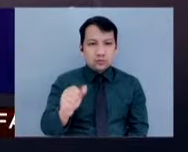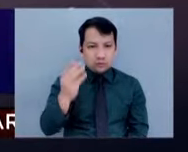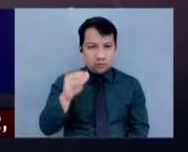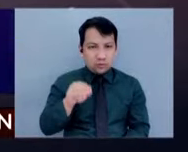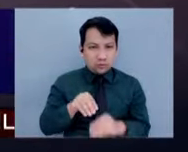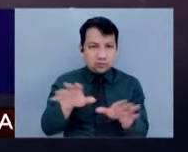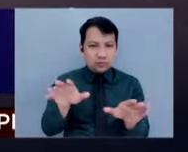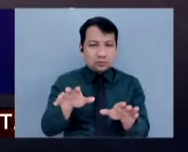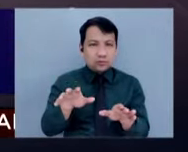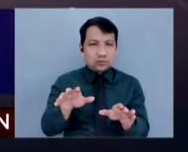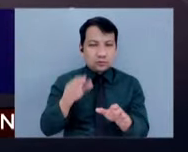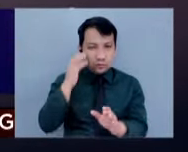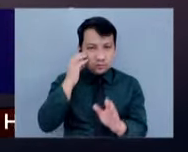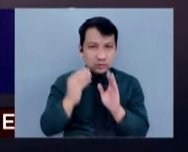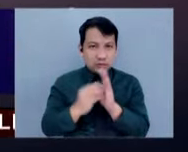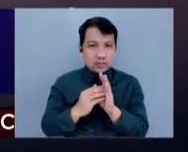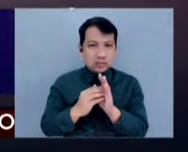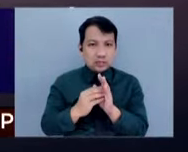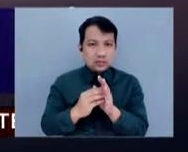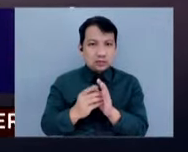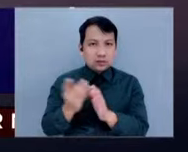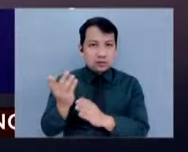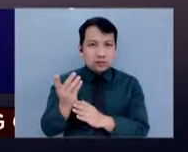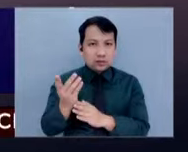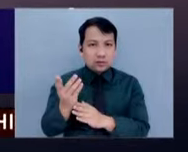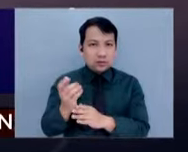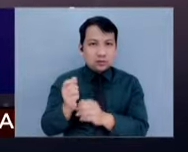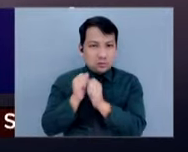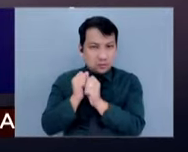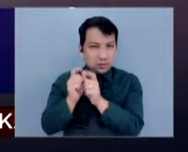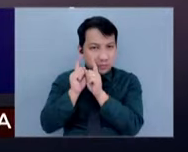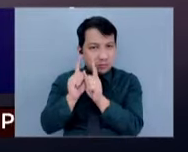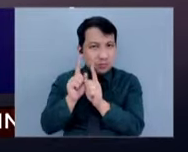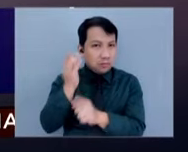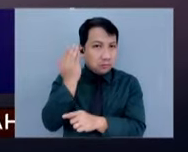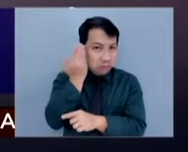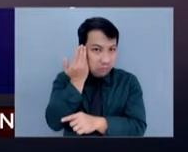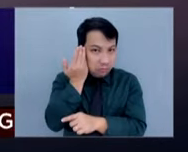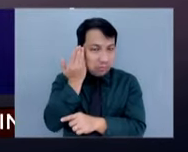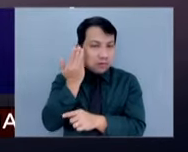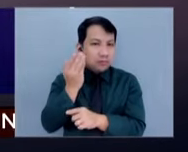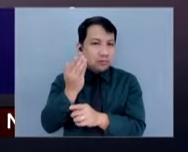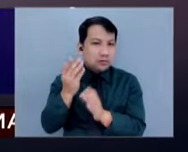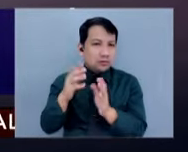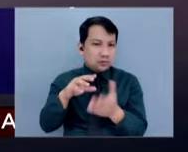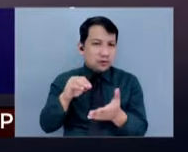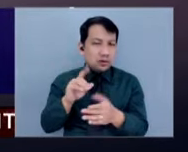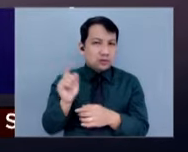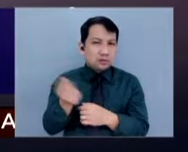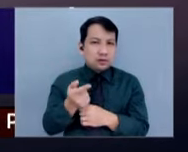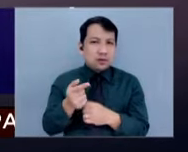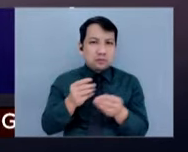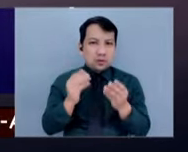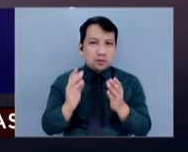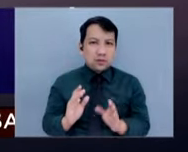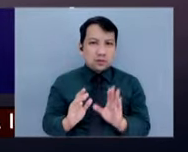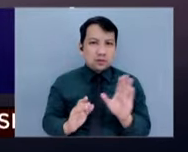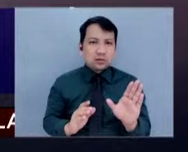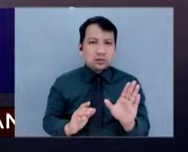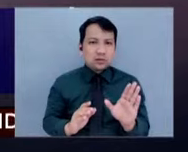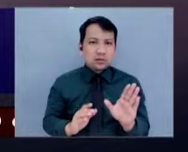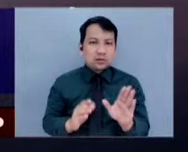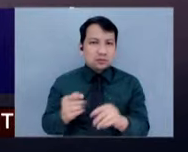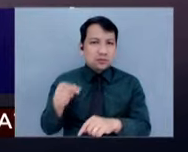online na picture nila na ito kung saan magkadikit pa ang pisngi nila. Pero paglilinaw ng management ng aktor, throwback lang